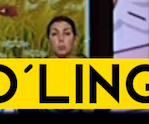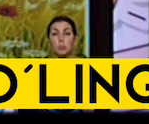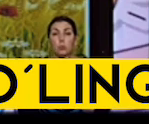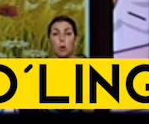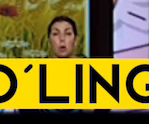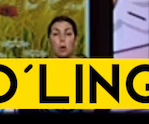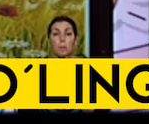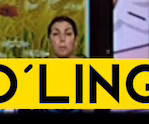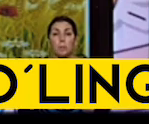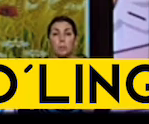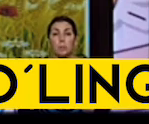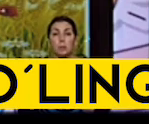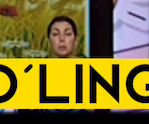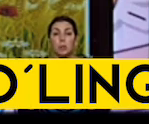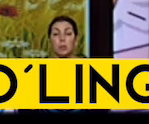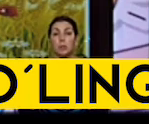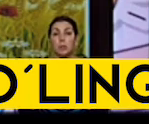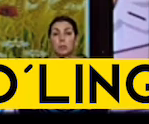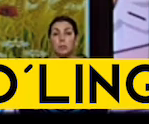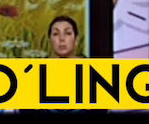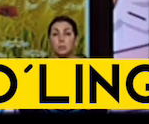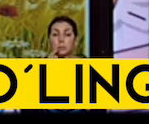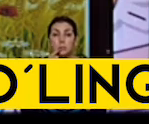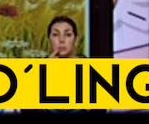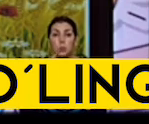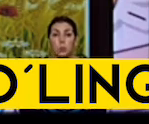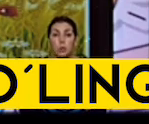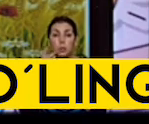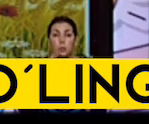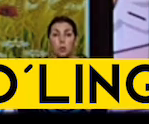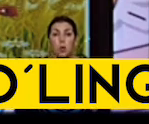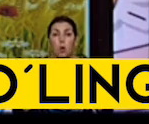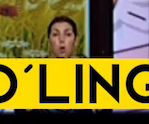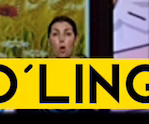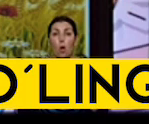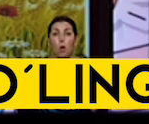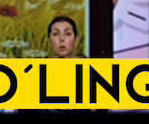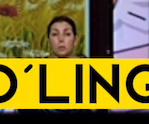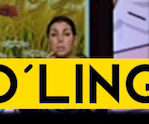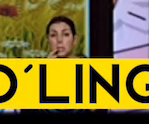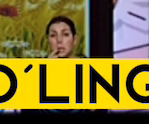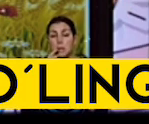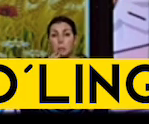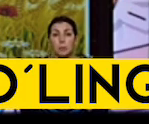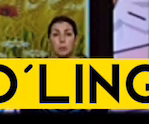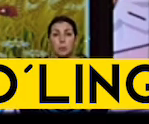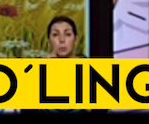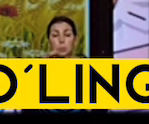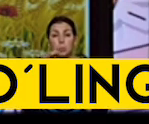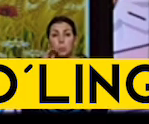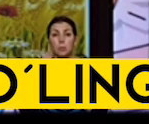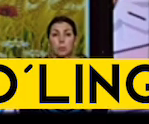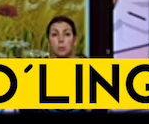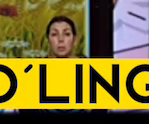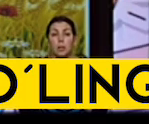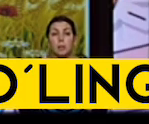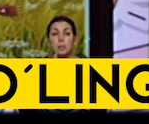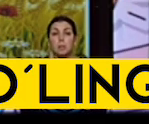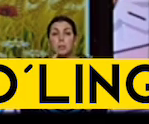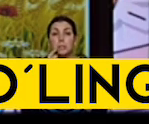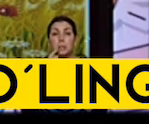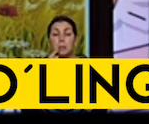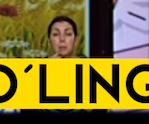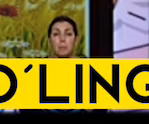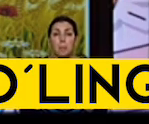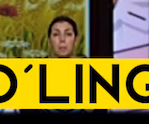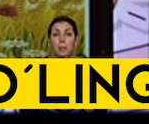tushunamiz? Bu ham ko'chma ma'noda, chunki hech qachon otlarning tuyog'i temirdan bo'lmaydi. Faqat ularning nimasi temir